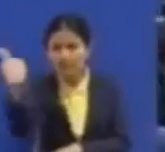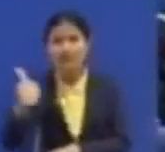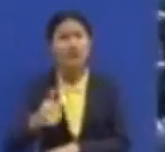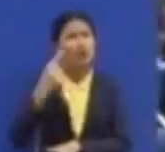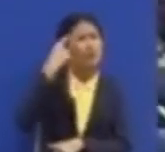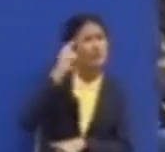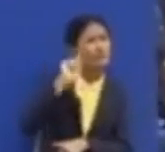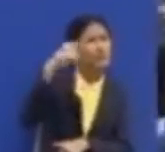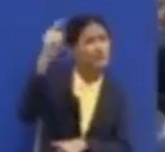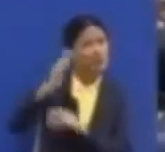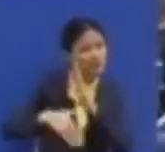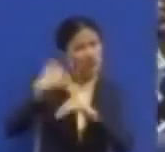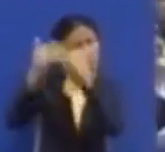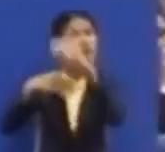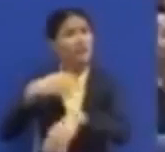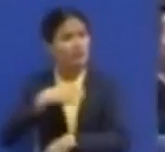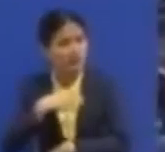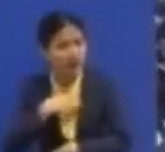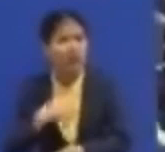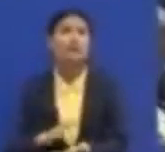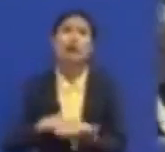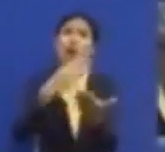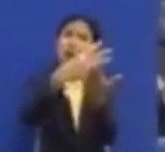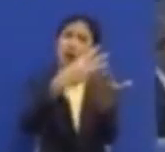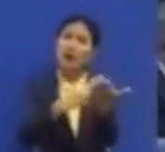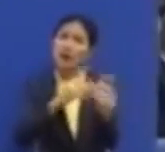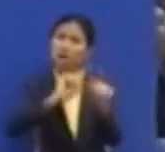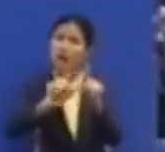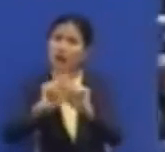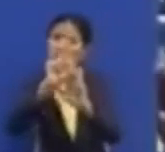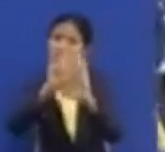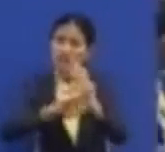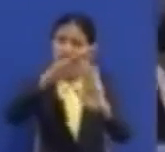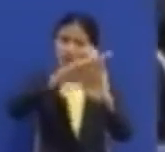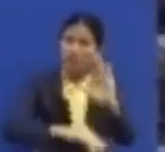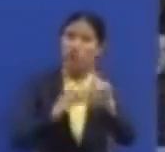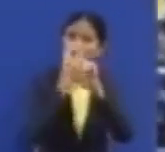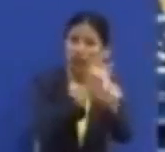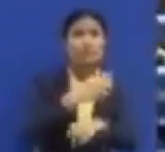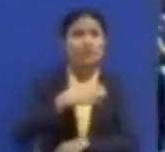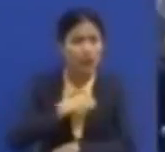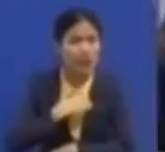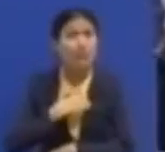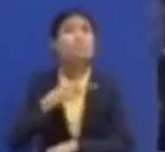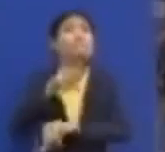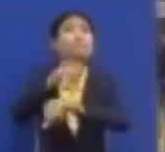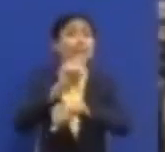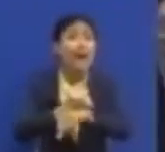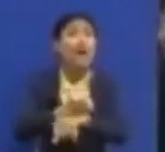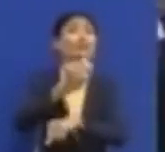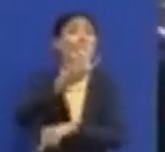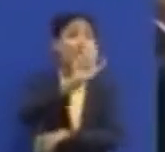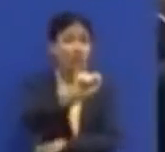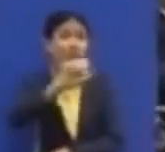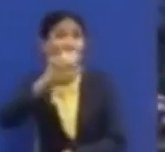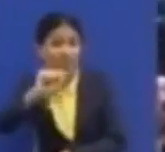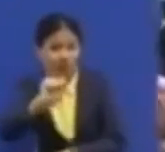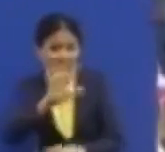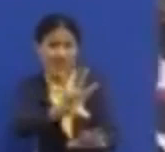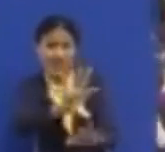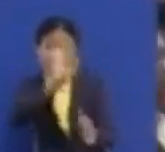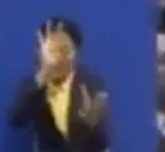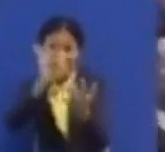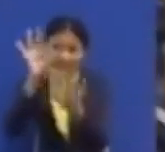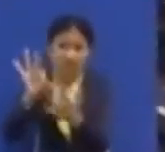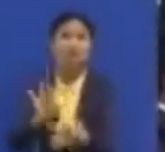จะเห็นการดำเนินการตามวาระที่ถูกข้อบังคับนะครับอยากจะเห็นการเลือกประธานสภาผู้แทนราษฎรและรองประธานสภาผู้แทนราษฎรตามระเบียบวา